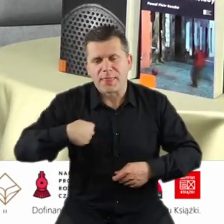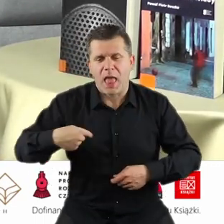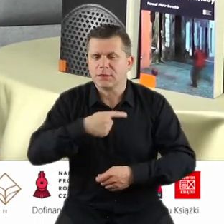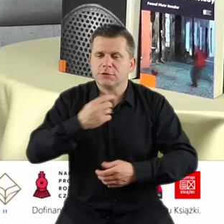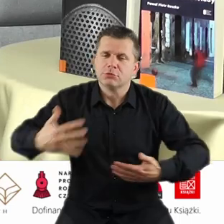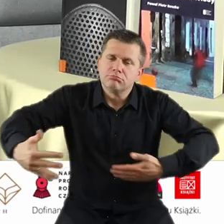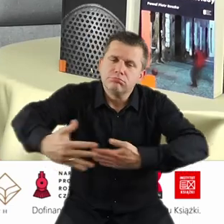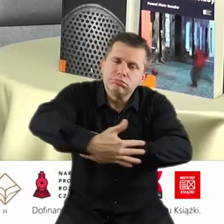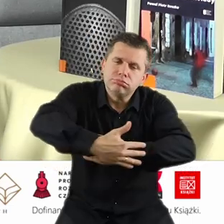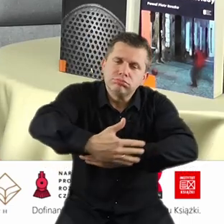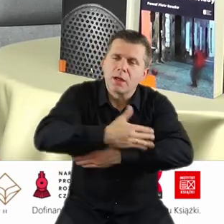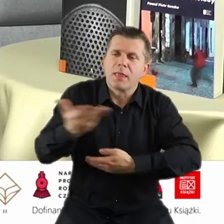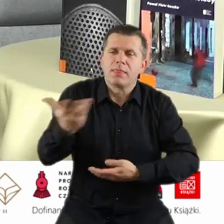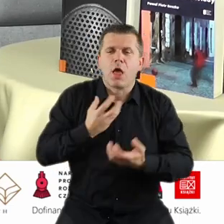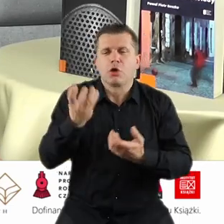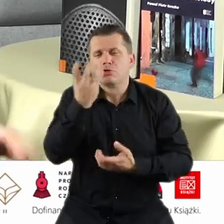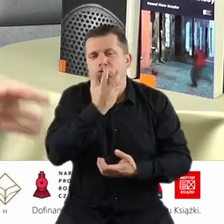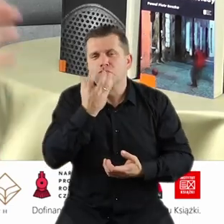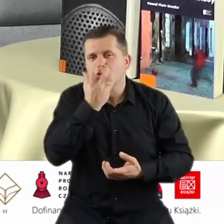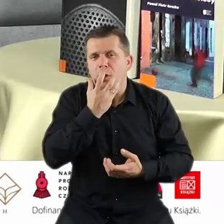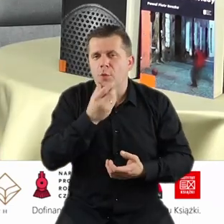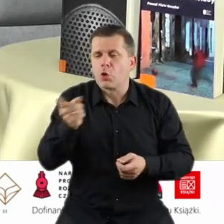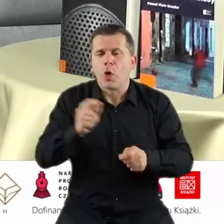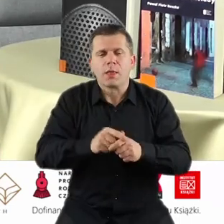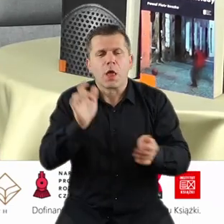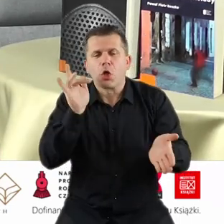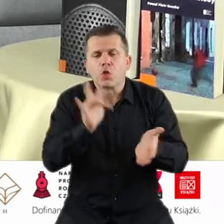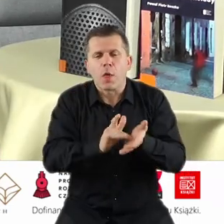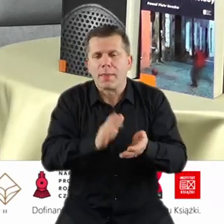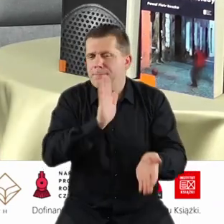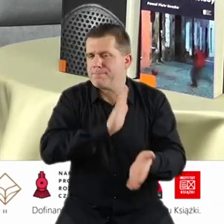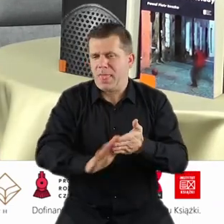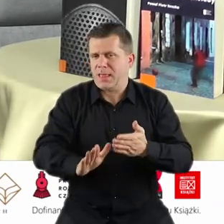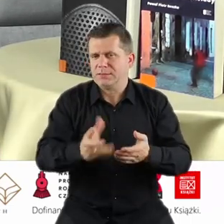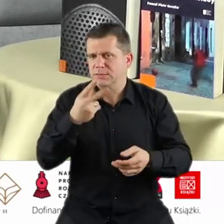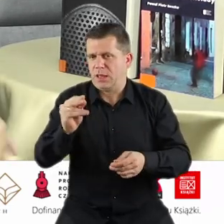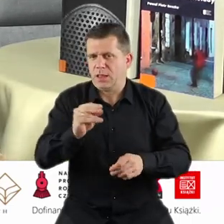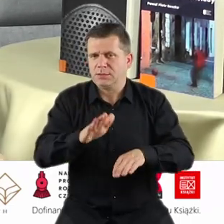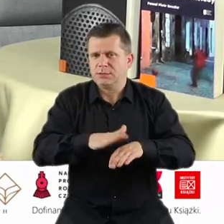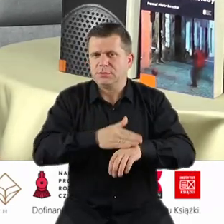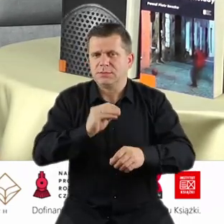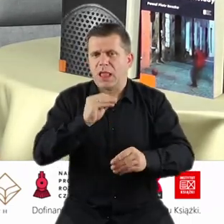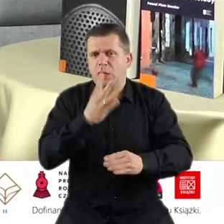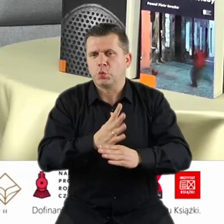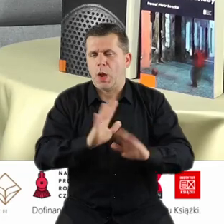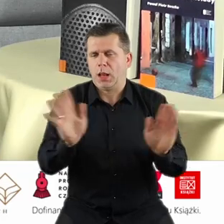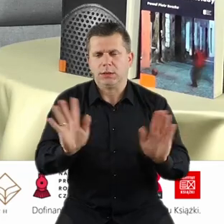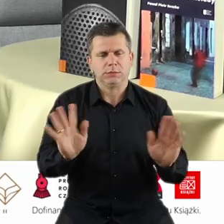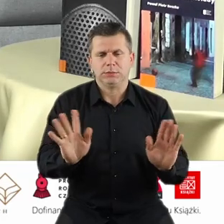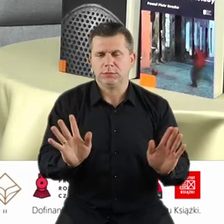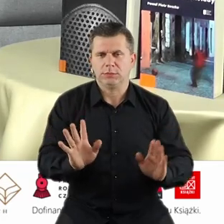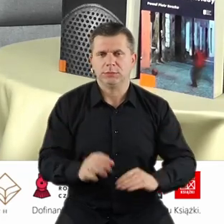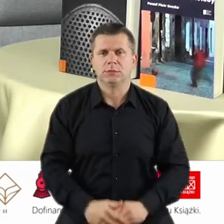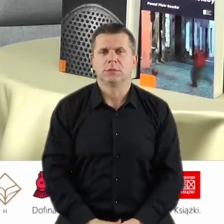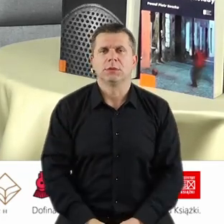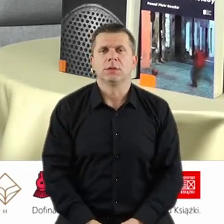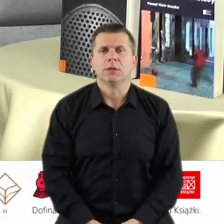prawda? On zaznaczał, że był to oczywiście dotyk nieerotyczny, ale łatwo sobie, no, jakby